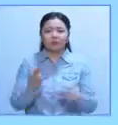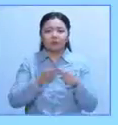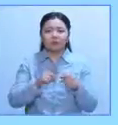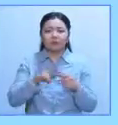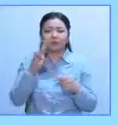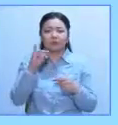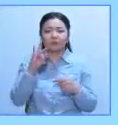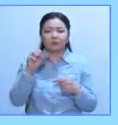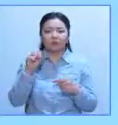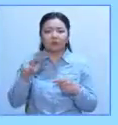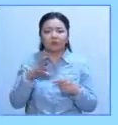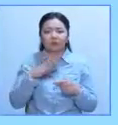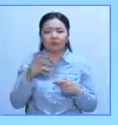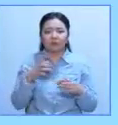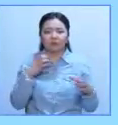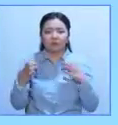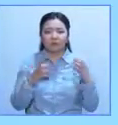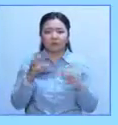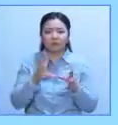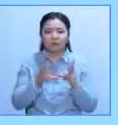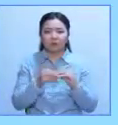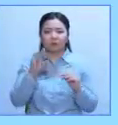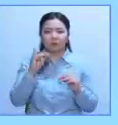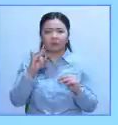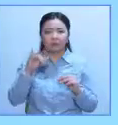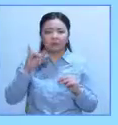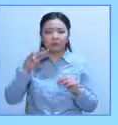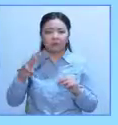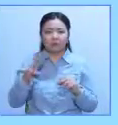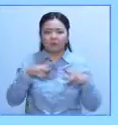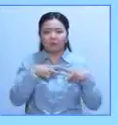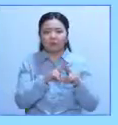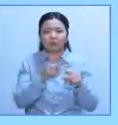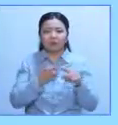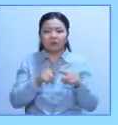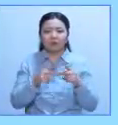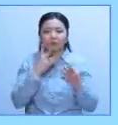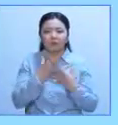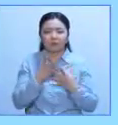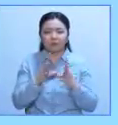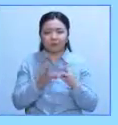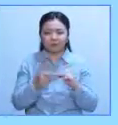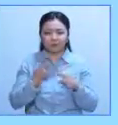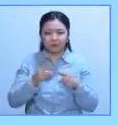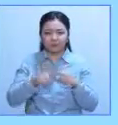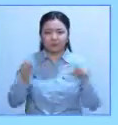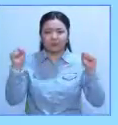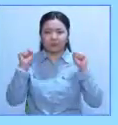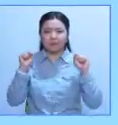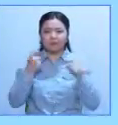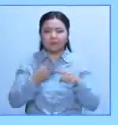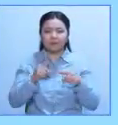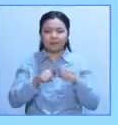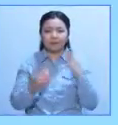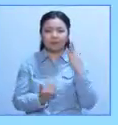Нұрсултан қаласында джиу-джитсудан өткен фестиваль Нұрсултан Оупен ірі халықаралық турнирінде жерлестеріміз қоржынға қомақты медаль